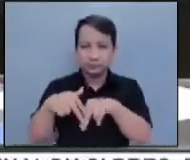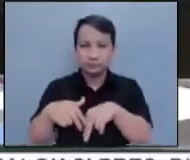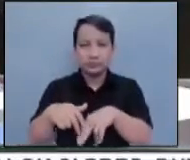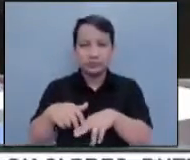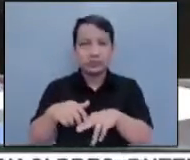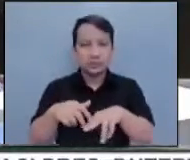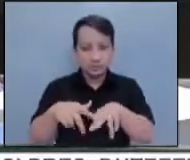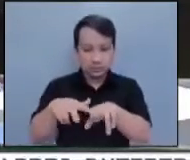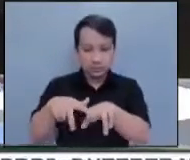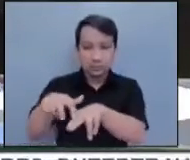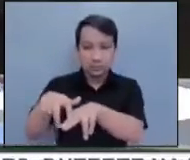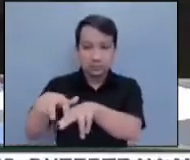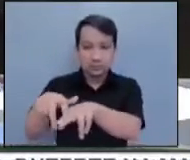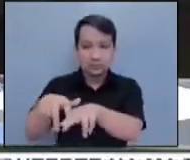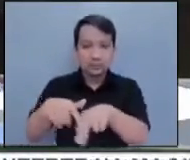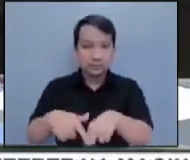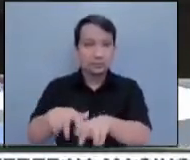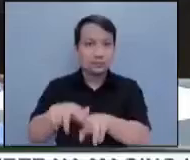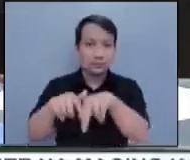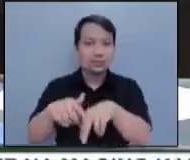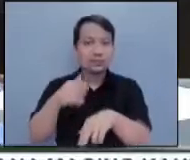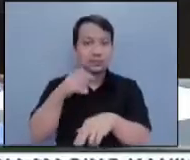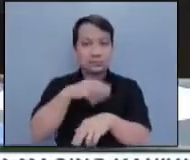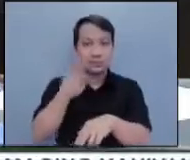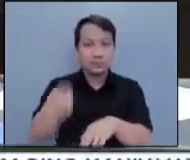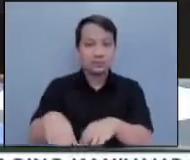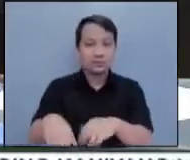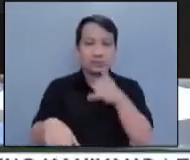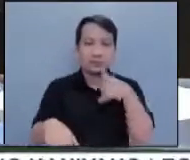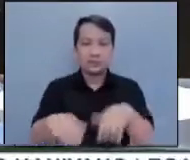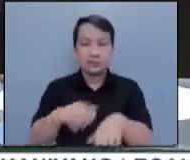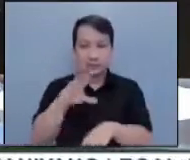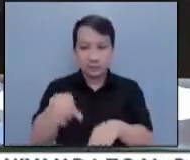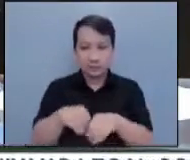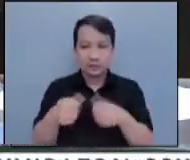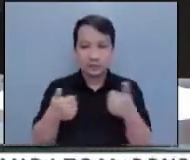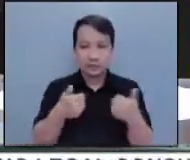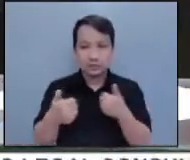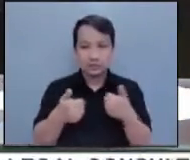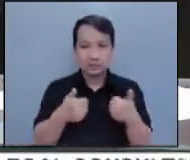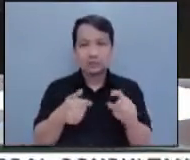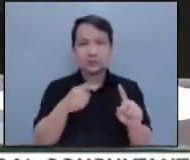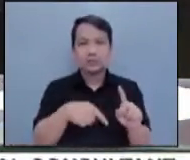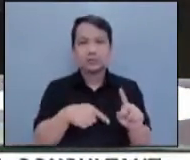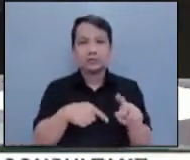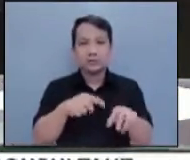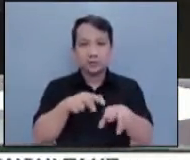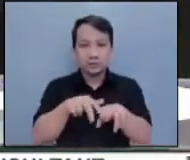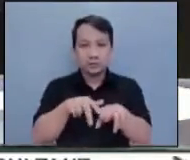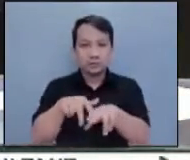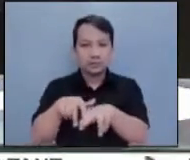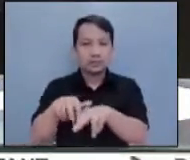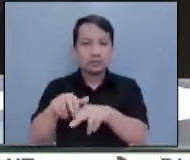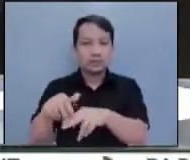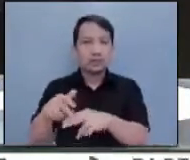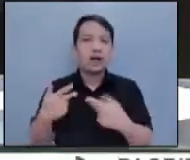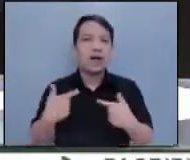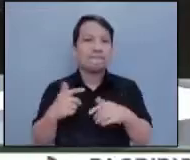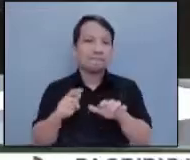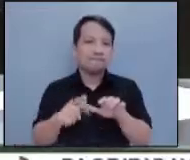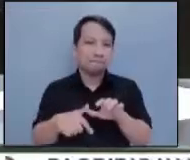sa Maynila kahapon. At kabilang po sa mga lumahok sa kompetisyon ang isang skater na may